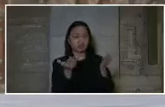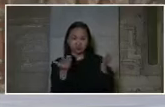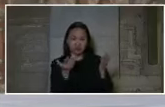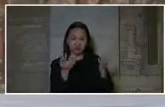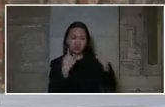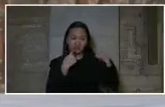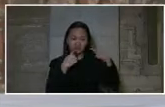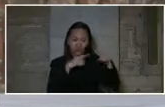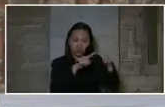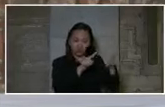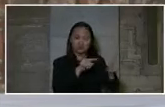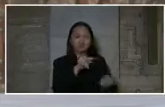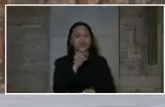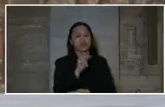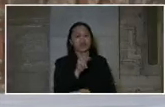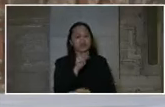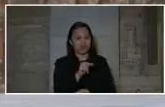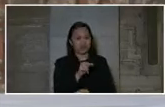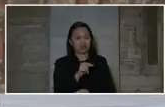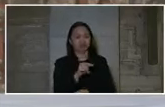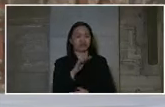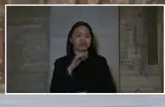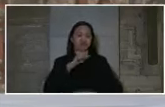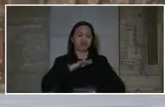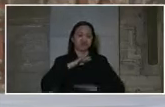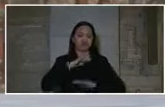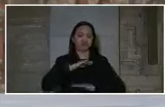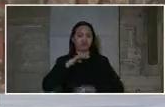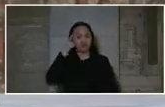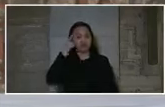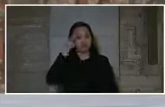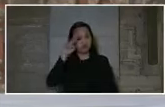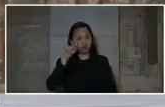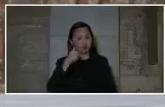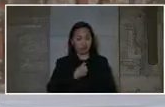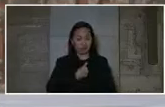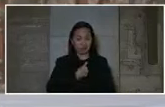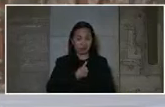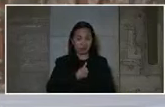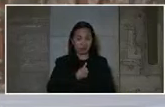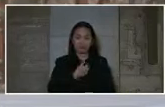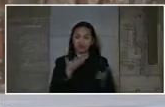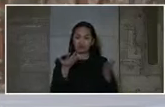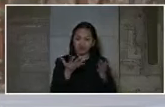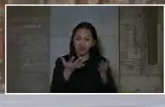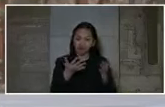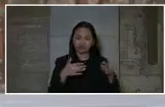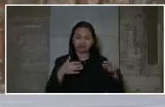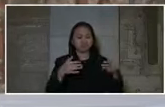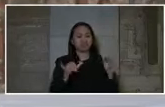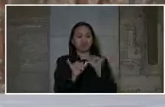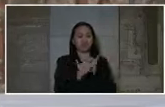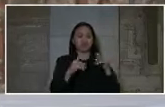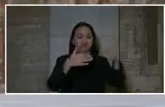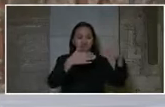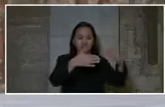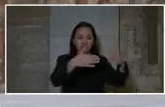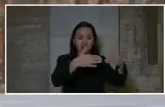lamang bigyan nila ng satisfaction ang kanilang sarili sa isang kulungan ng mga